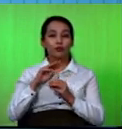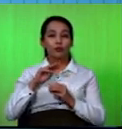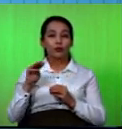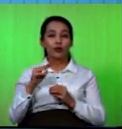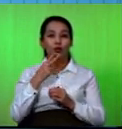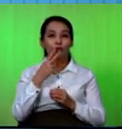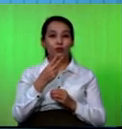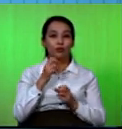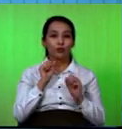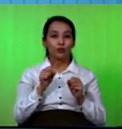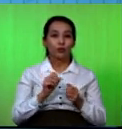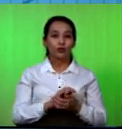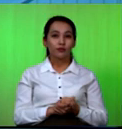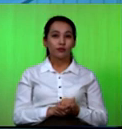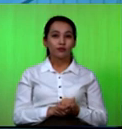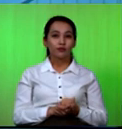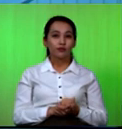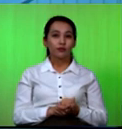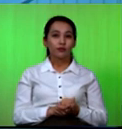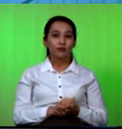o'tganini ko'rsatadi.